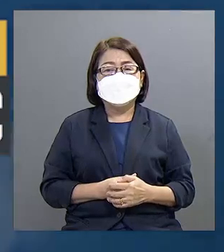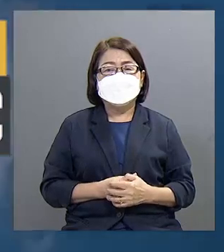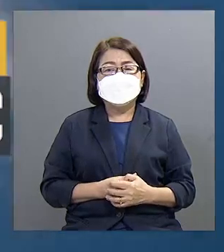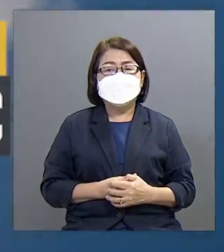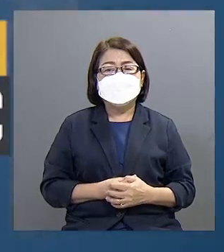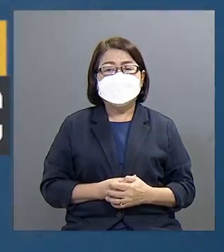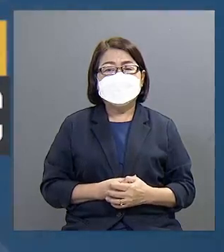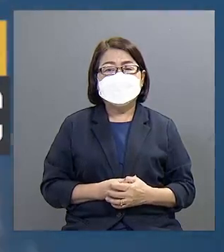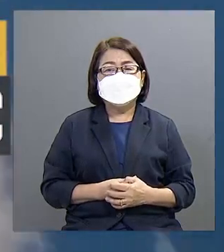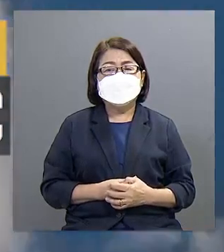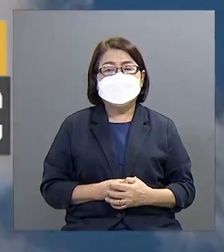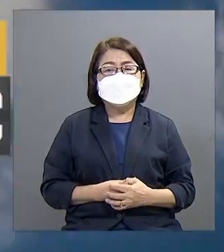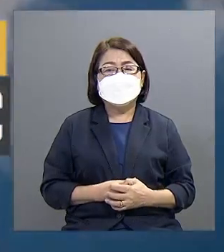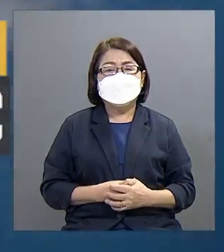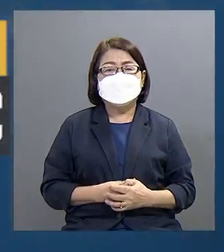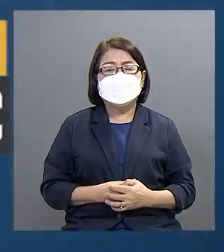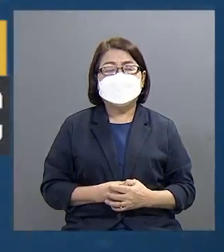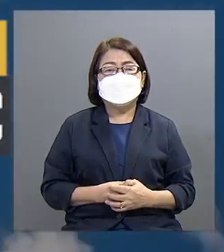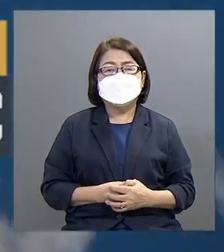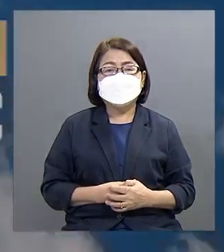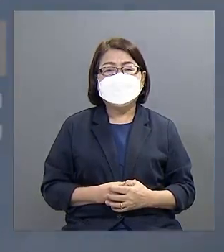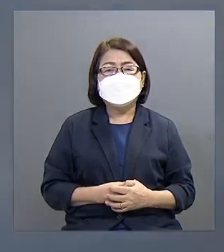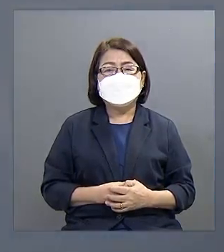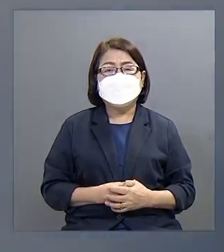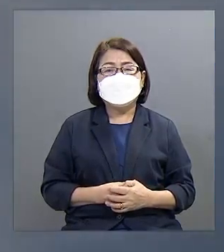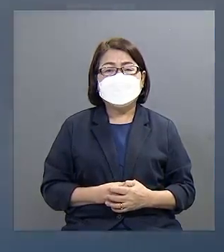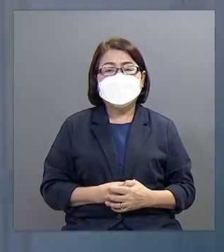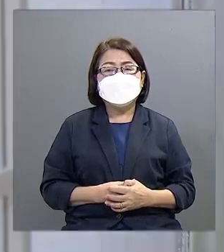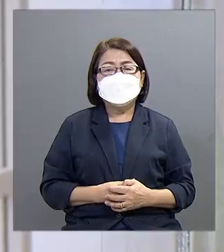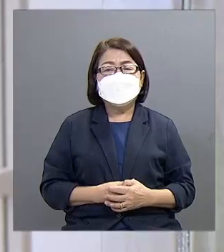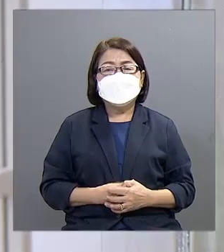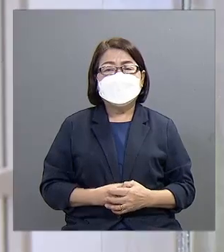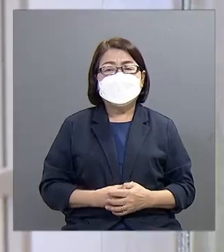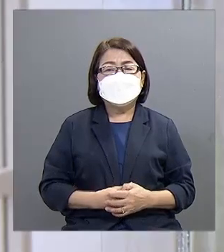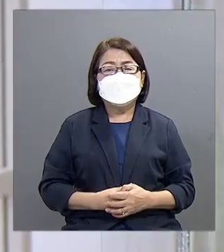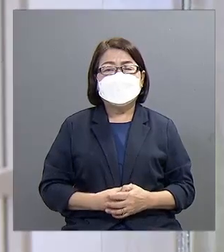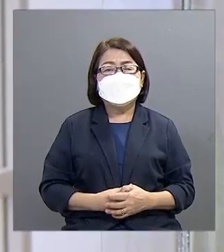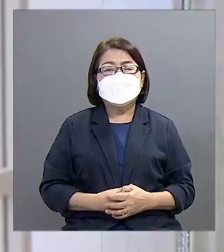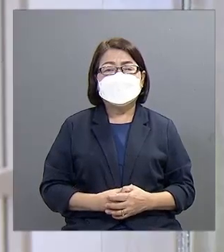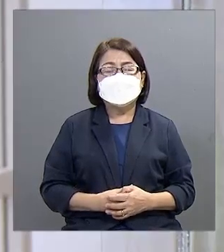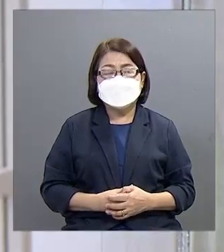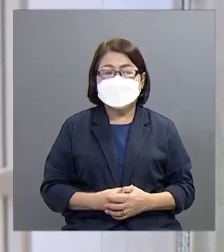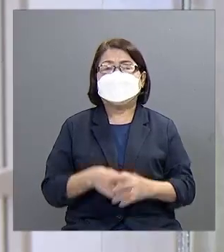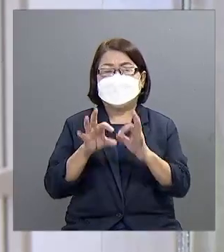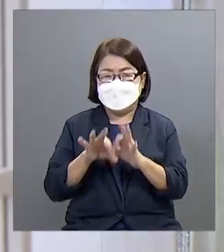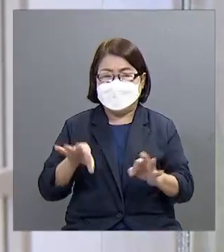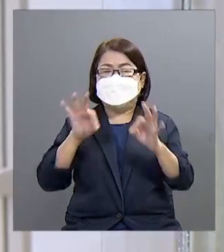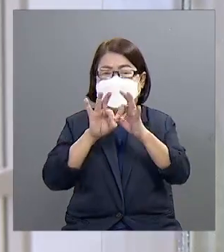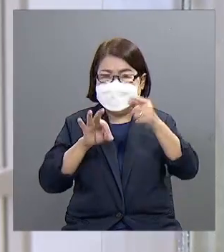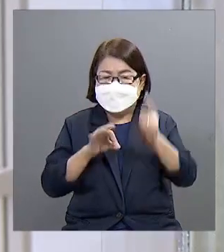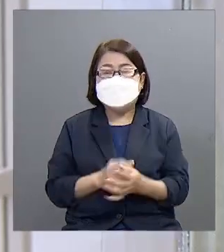้ สิ่งสำคัญที่สุดนะครับที่อาจารย์พิสิทธิ์ได้ฝาก